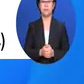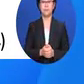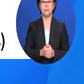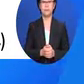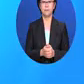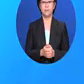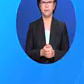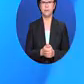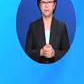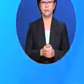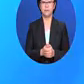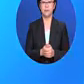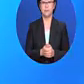됩니다.